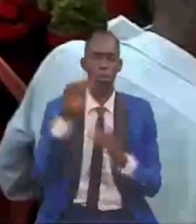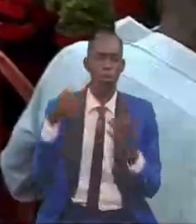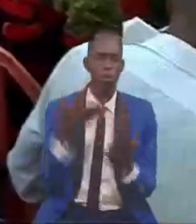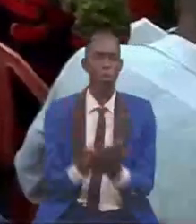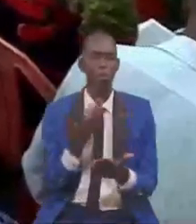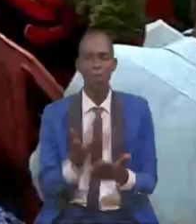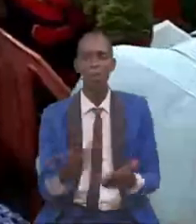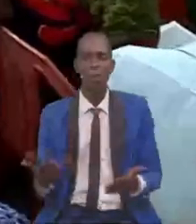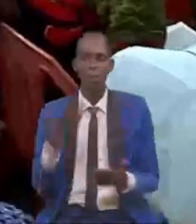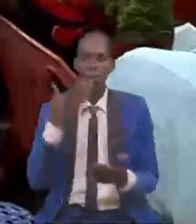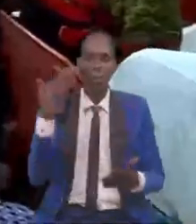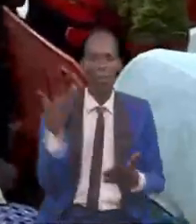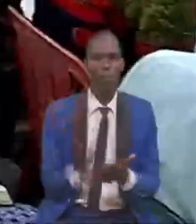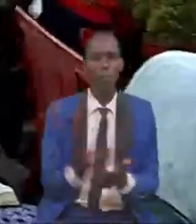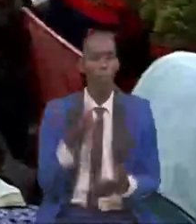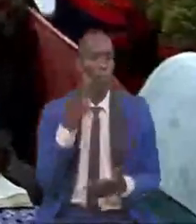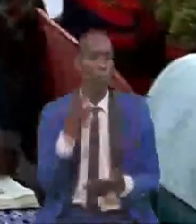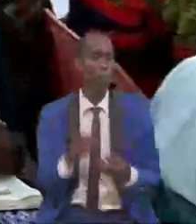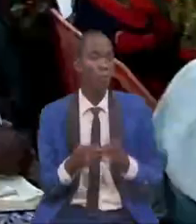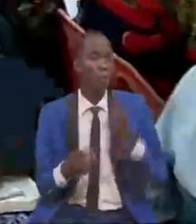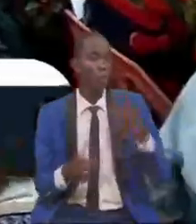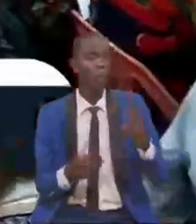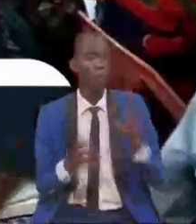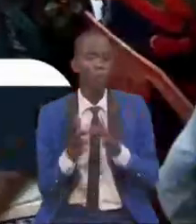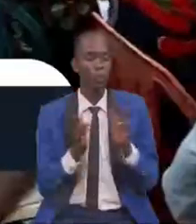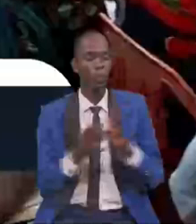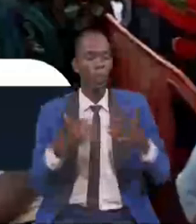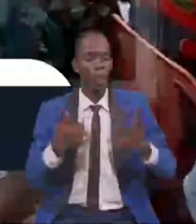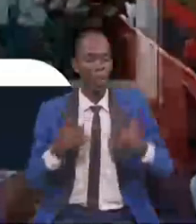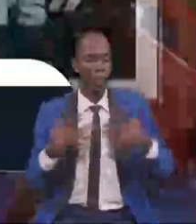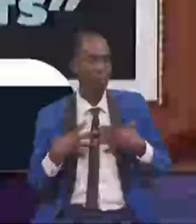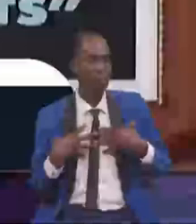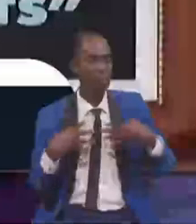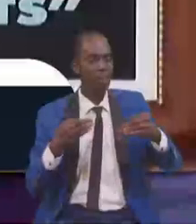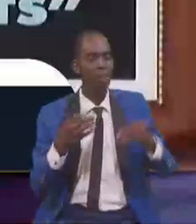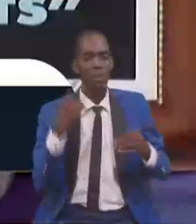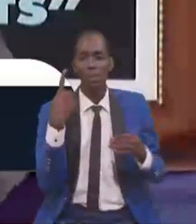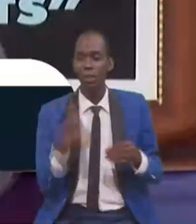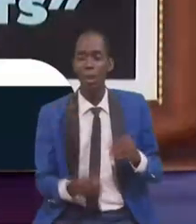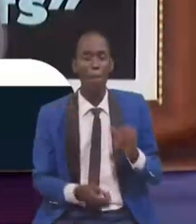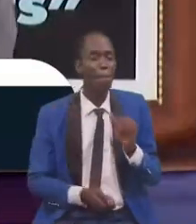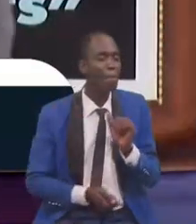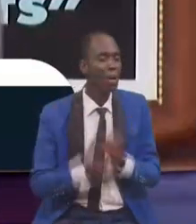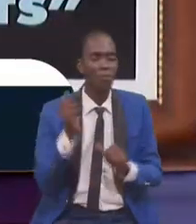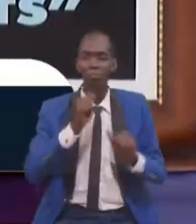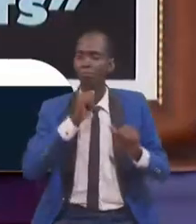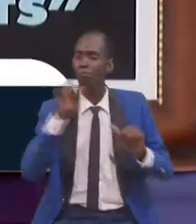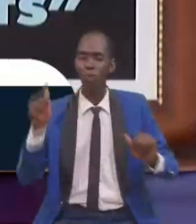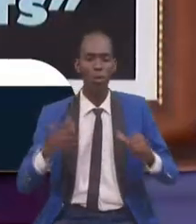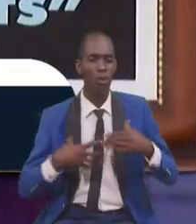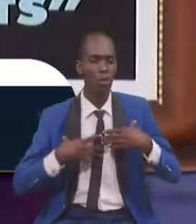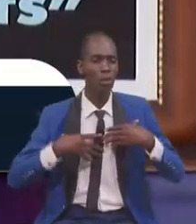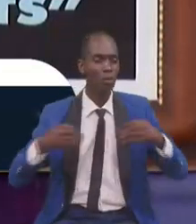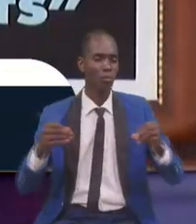1, il a guéri le plus incurable. Il a guéri le plus